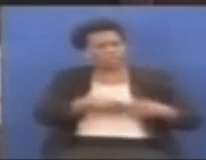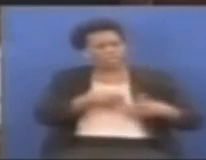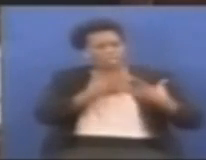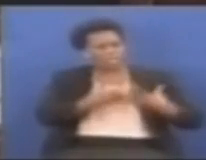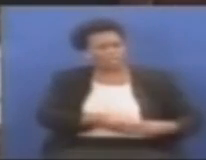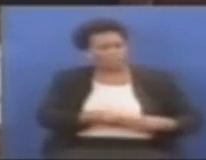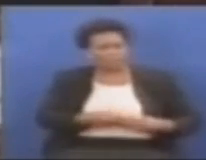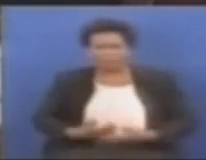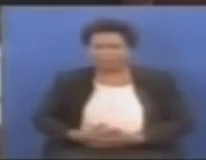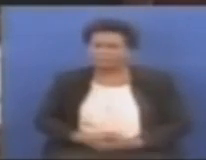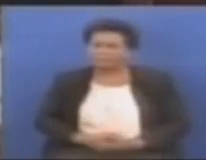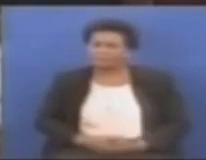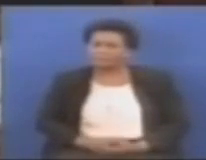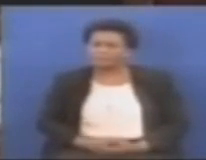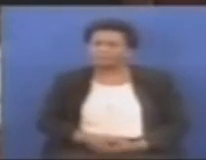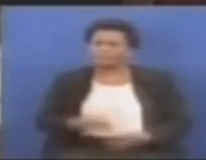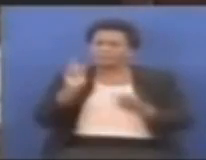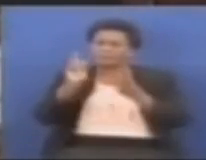ya